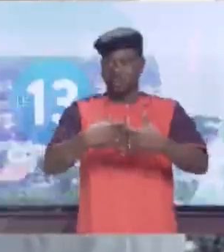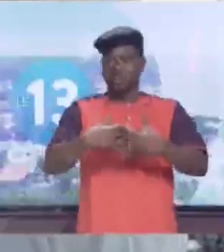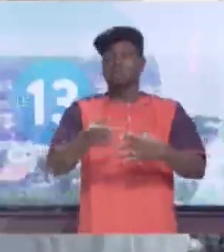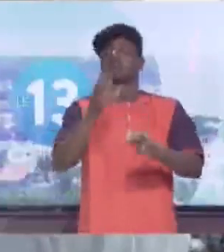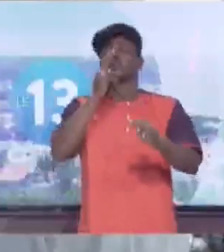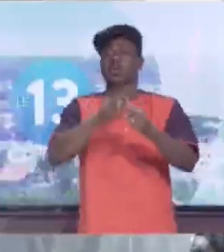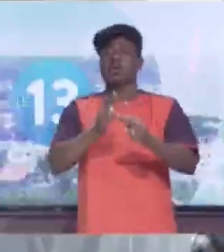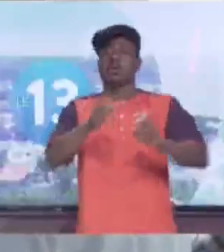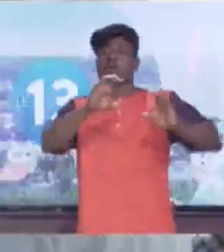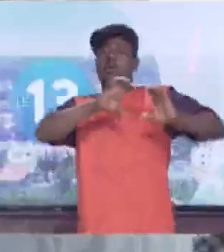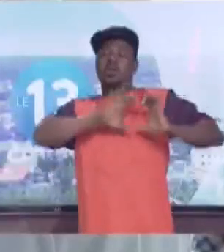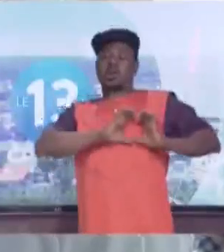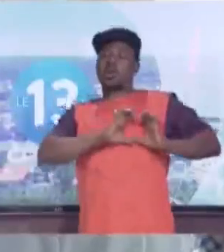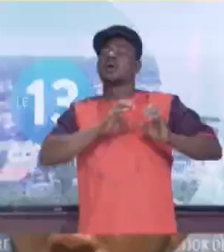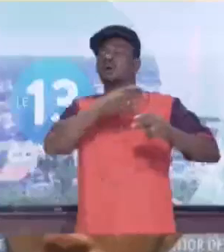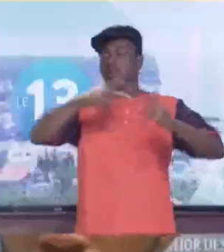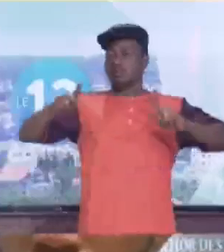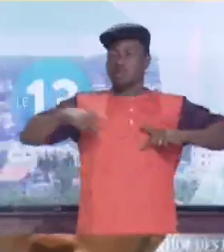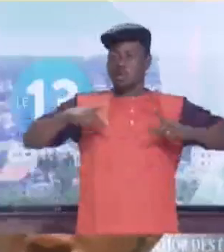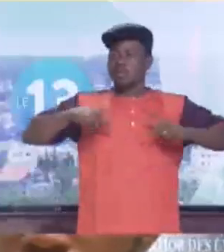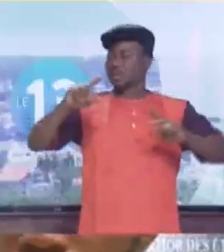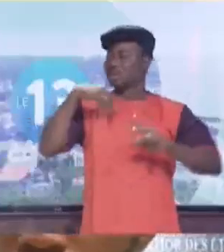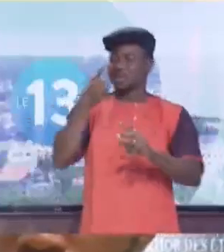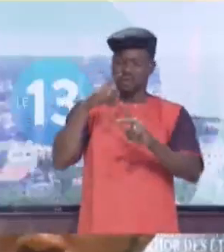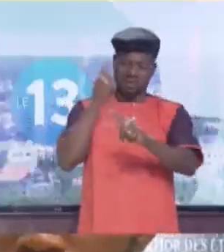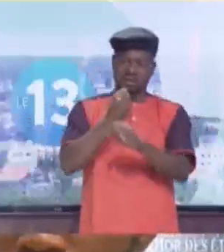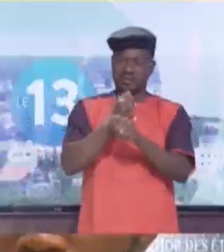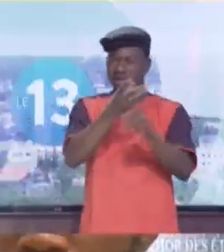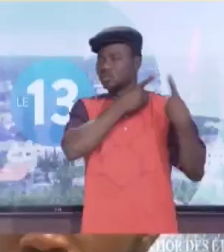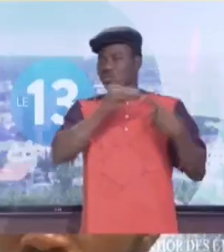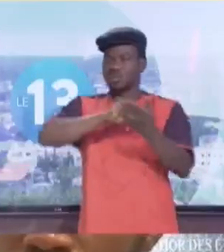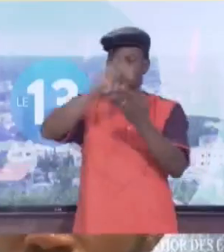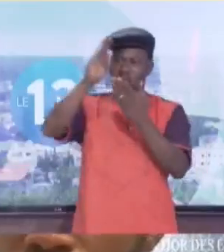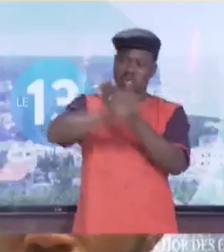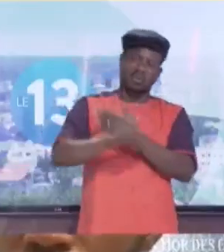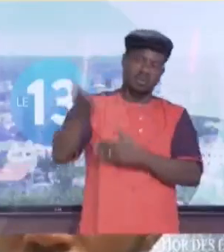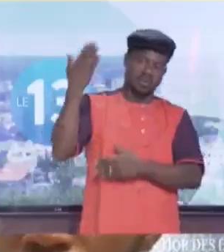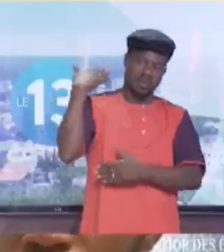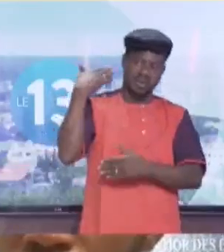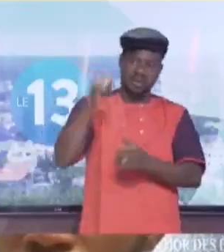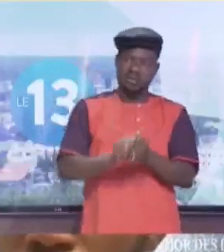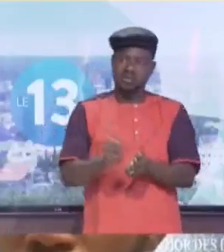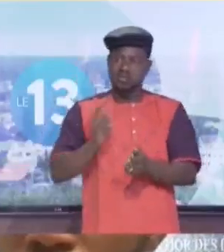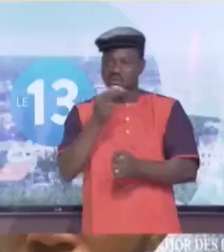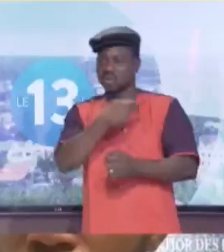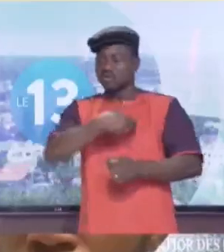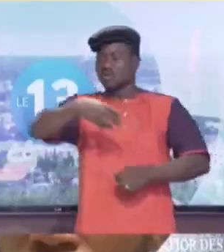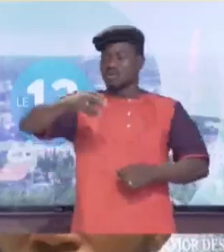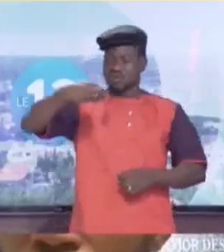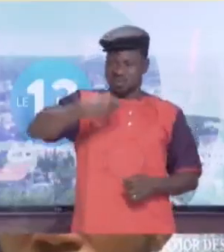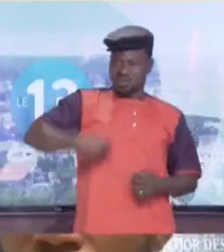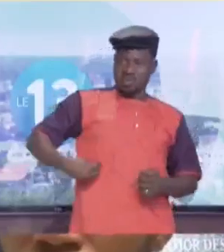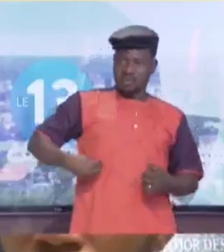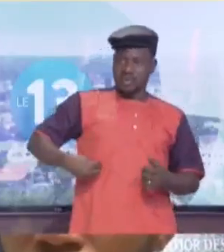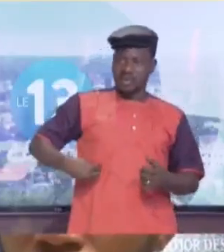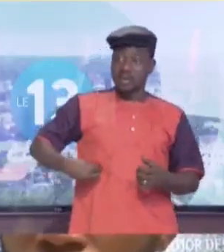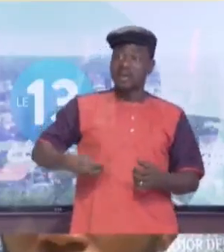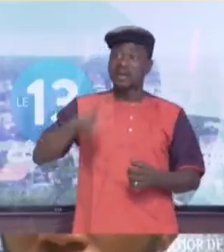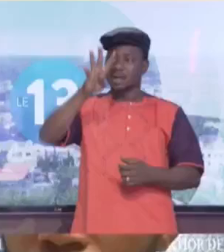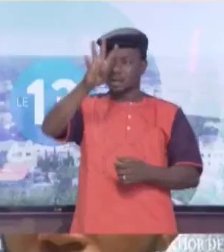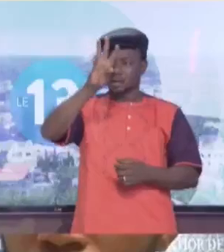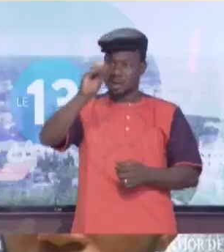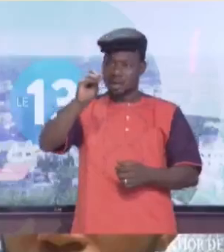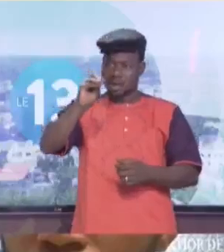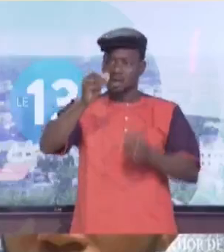cœur-poumon, fonctionnelles depuis octobre dernier. À ce jour, nous avons opéré 40